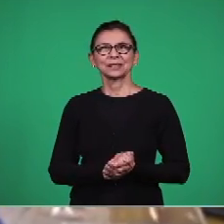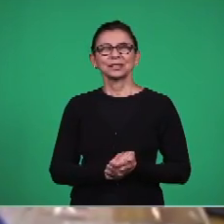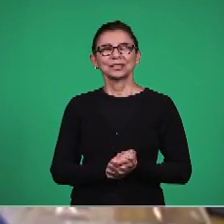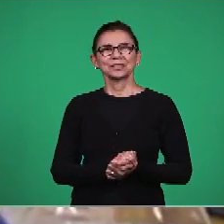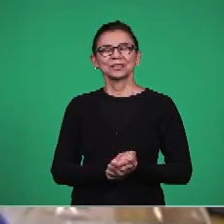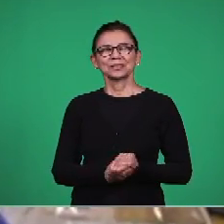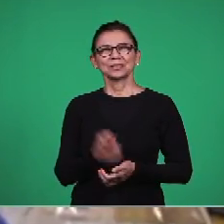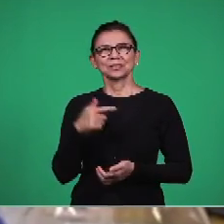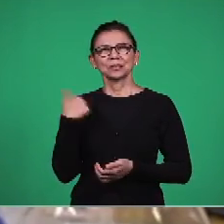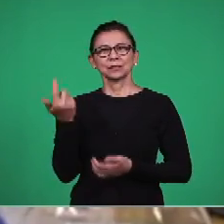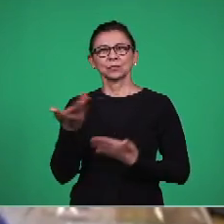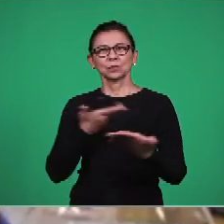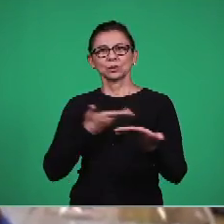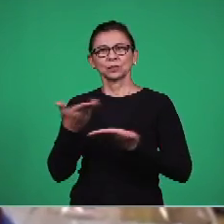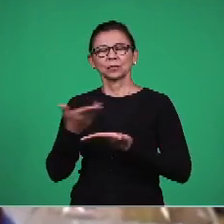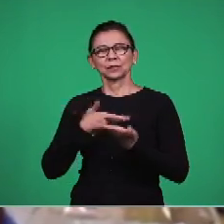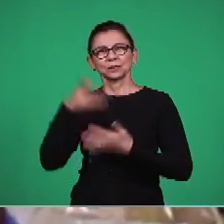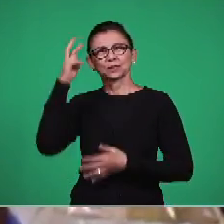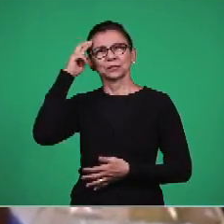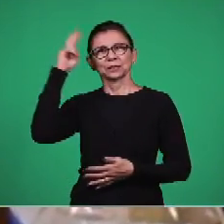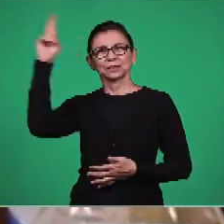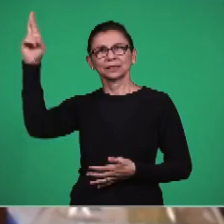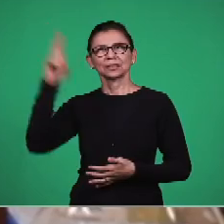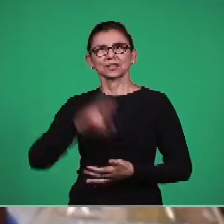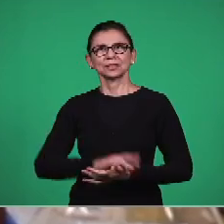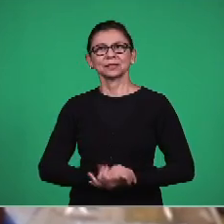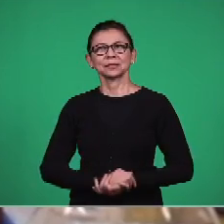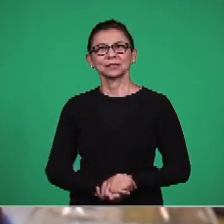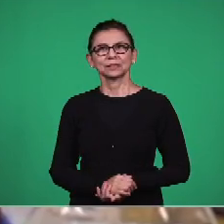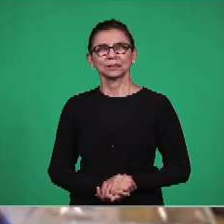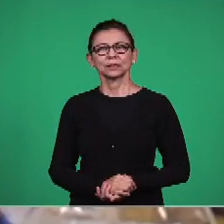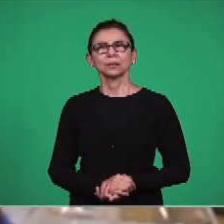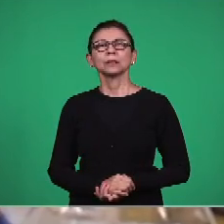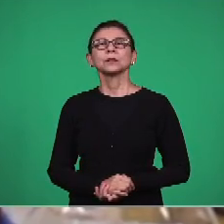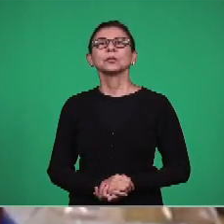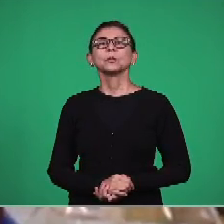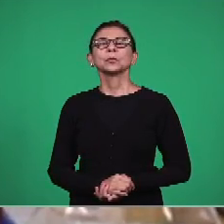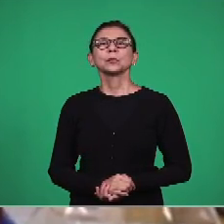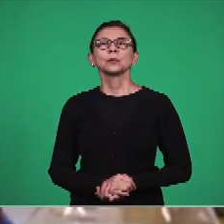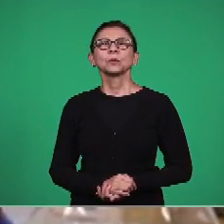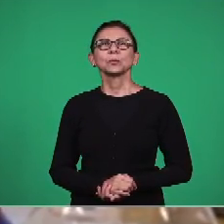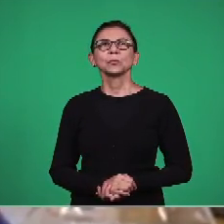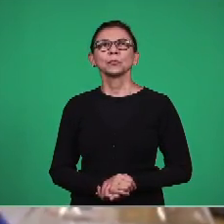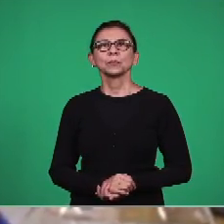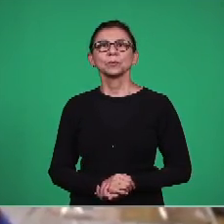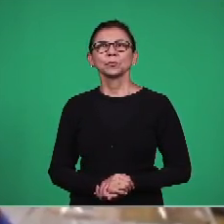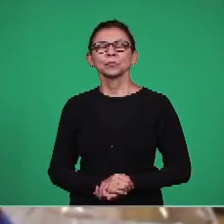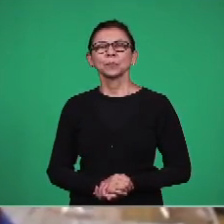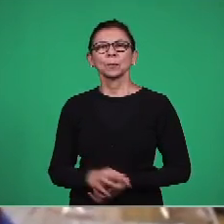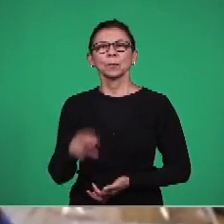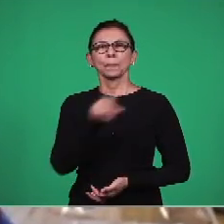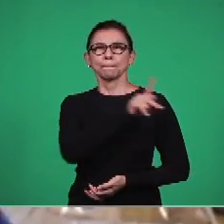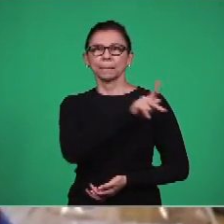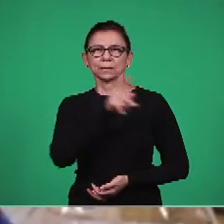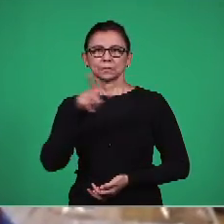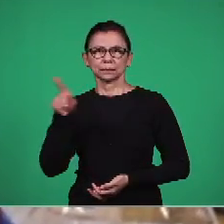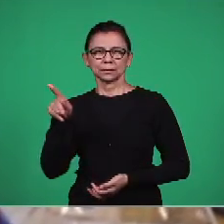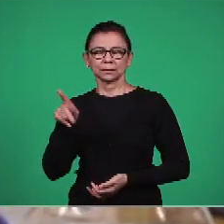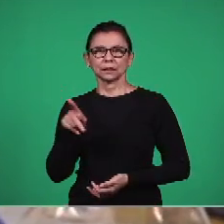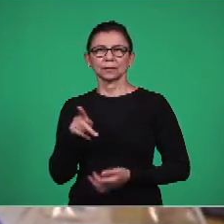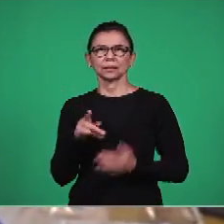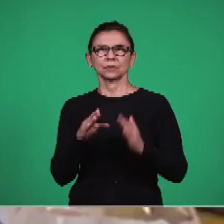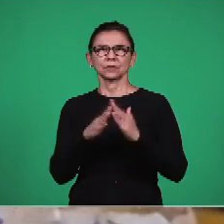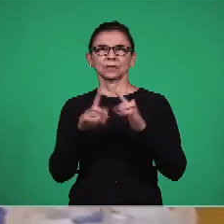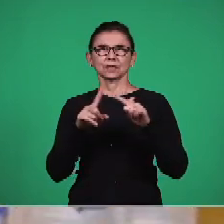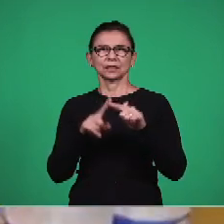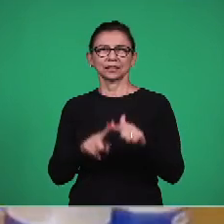Senhor. Президент известной, благословенной в мире церкви Маранафа. Presidente da igreja